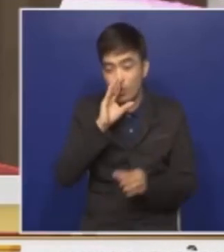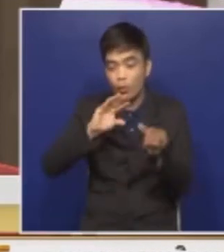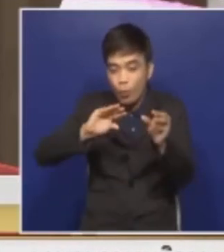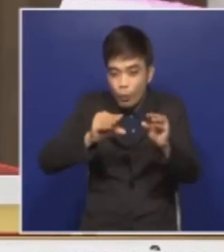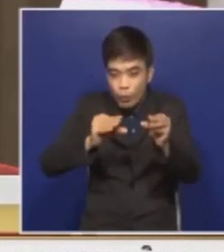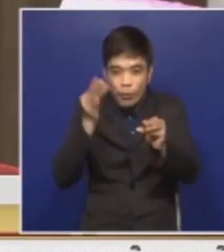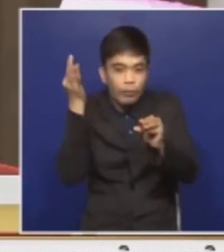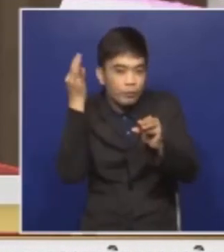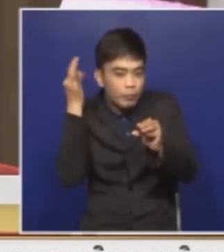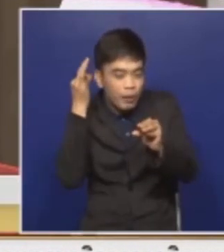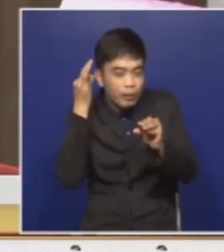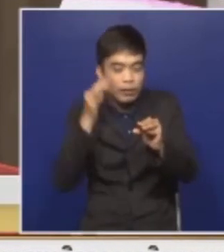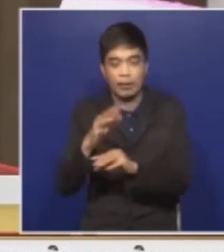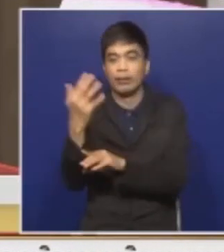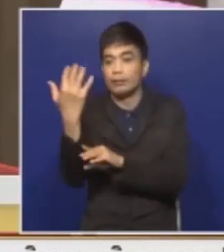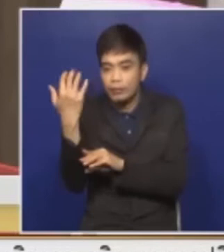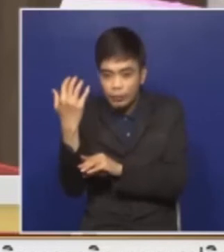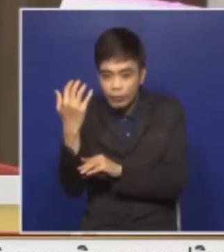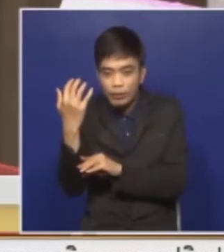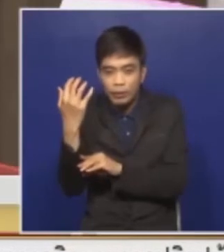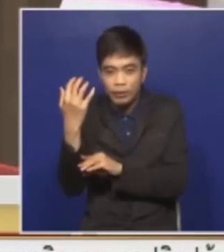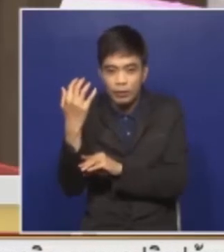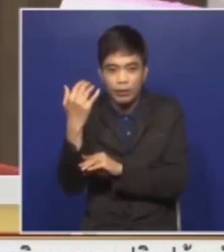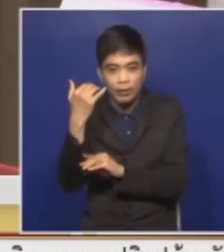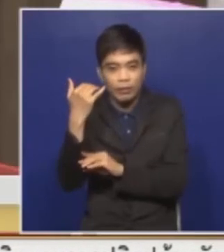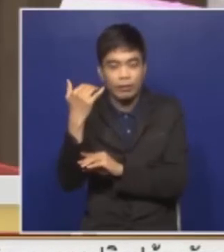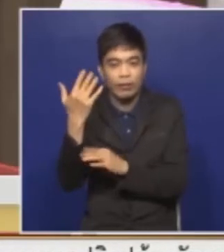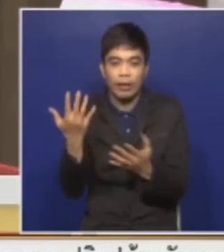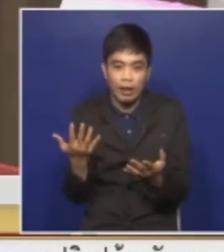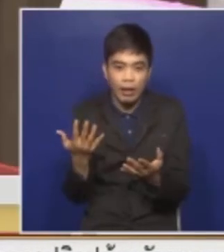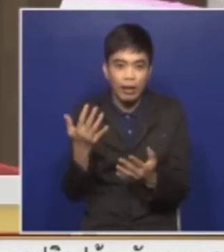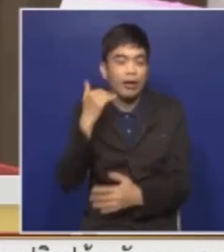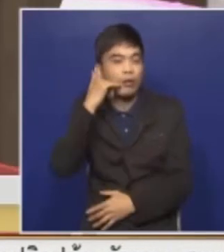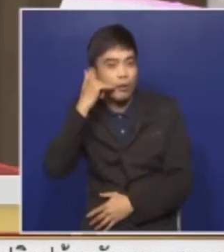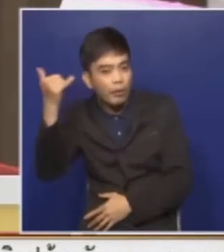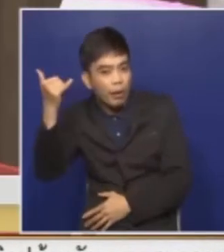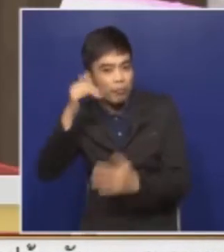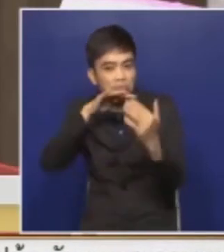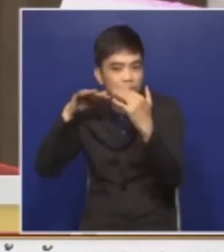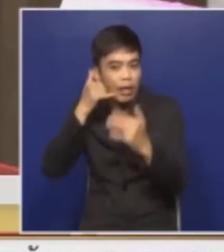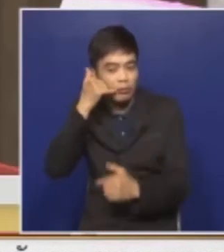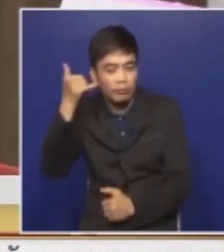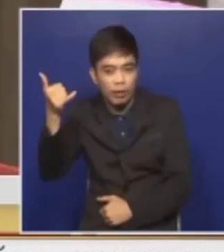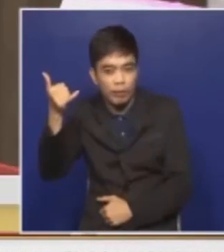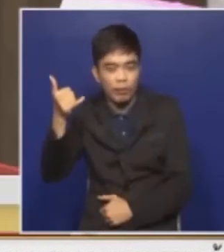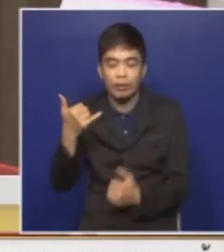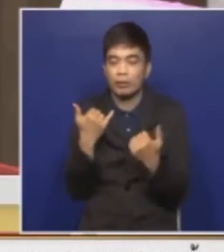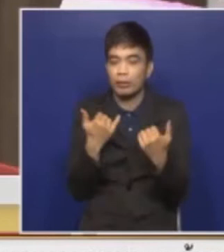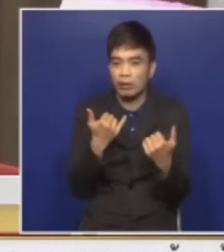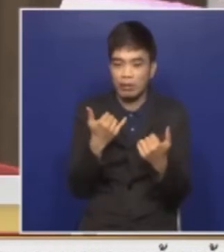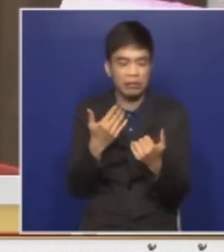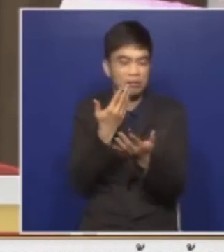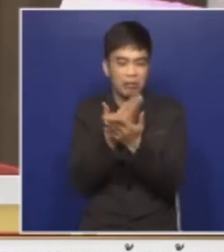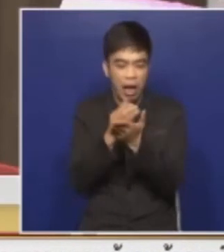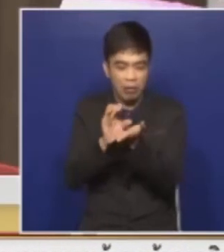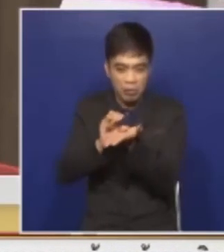ามโทรทัศน์ก็ตามหรือโดยเฉพาะกิจการโทรคมนาคมเนี่ยมีมูลค่ามหาศา